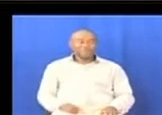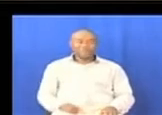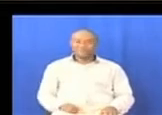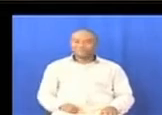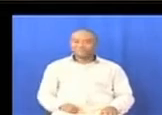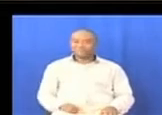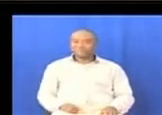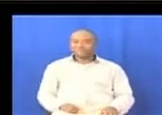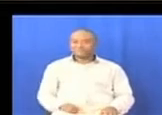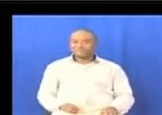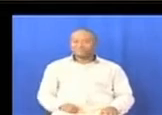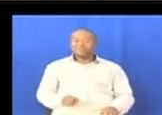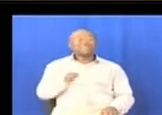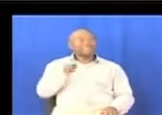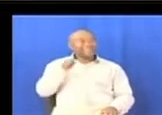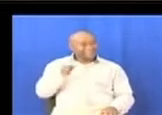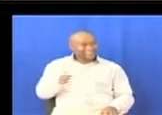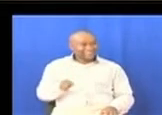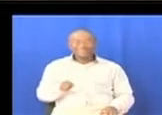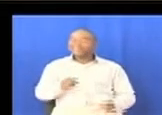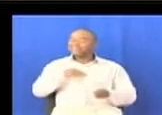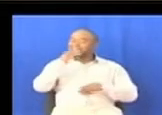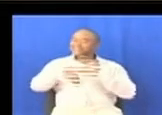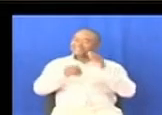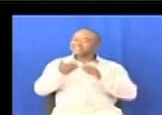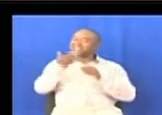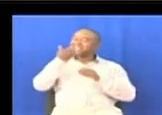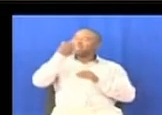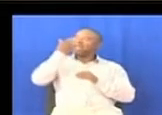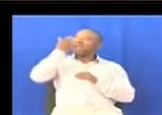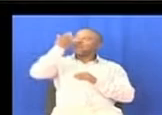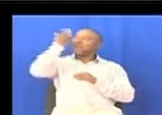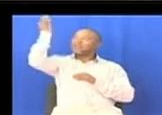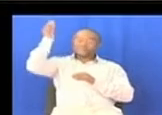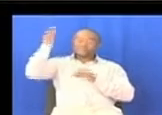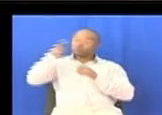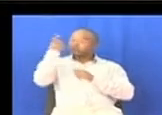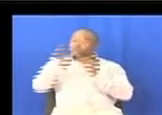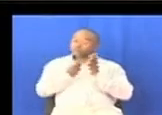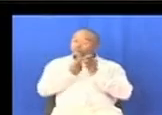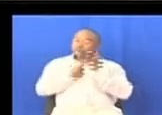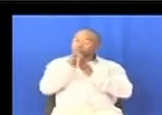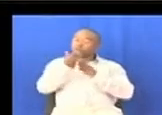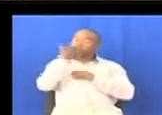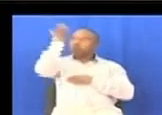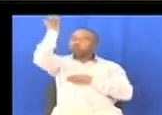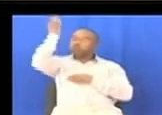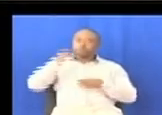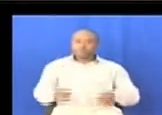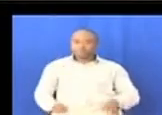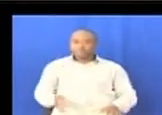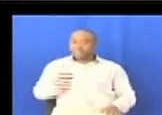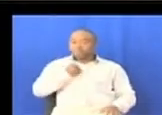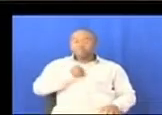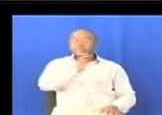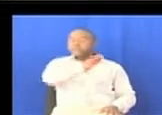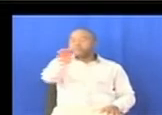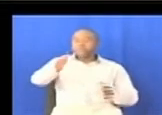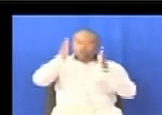Uhai ni zawadi ya kwanza kutoka kwa Mwenyezi Mungu, lazima utetewe. Lakini nataka niwaambie waheshimiwa